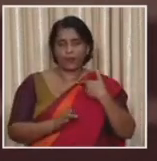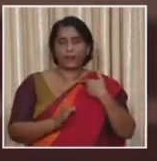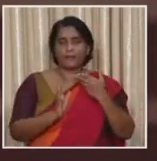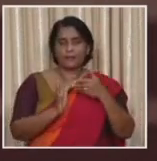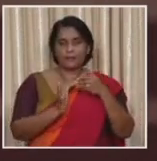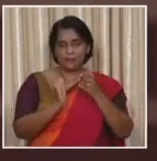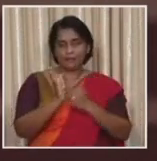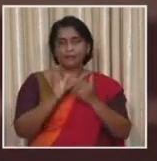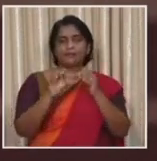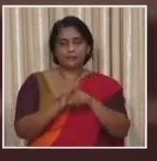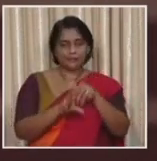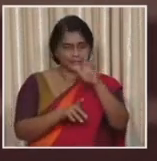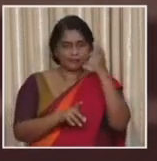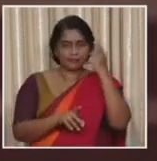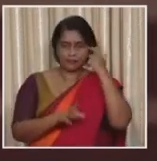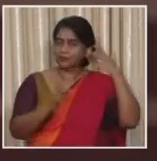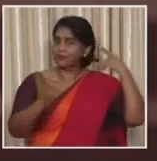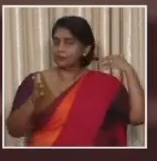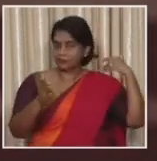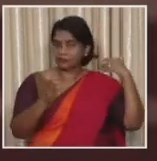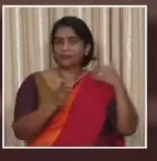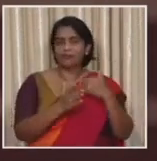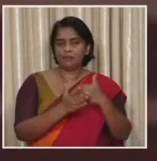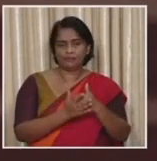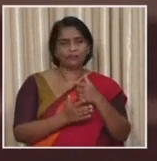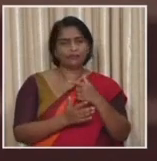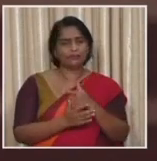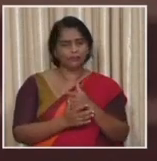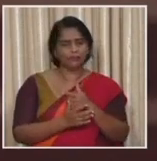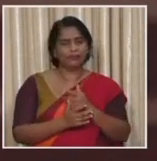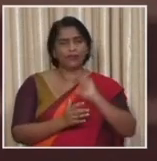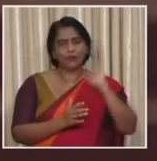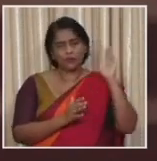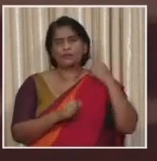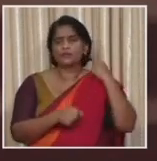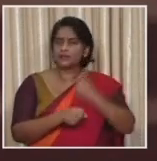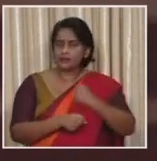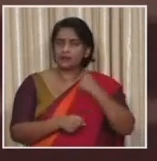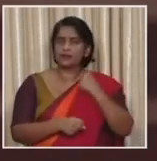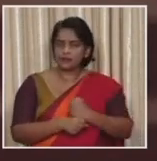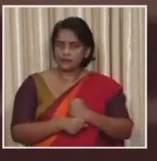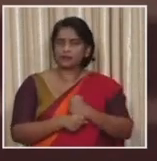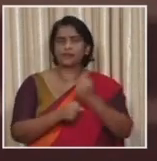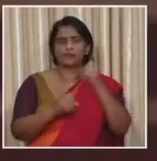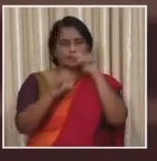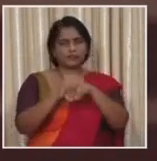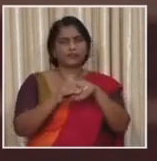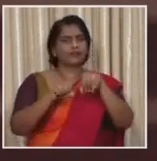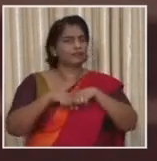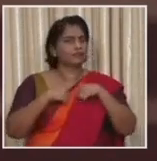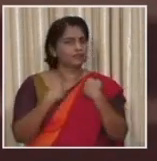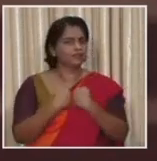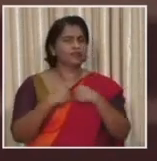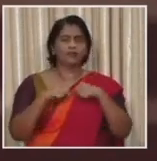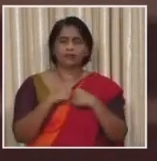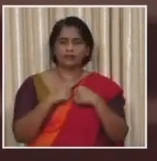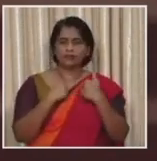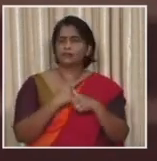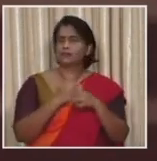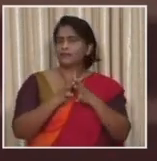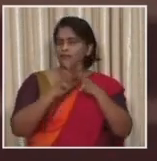පවා ඉන්න ඔතන ඔබතුමා දන්නවා ඕක ඉතිහාසයේ ඕක මේ හැම පවතින රජයක්ම එක එක්කෙනා දාලා සමිති හදාගෙන